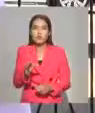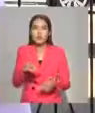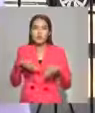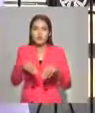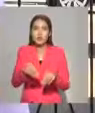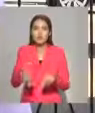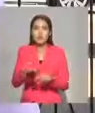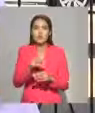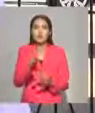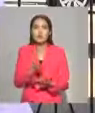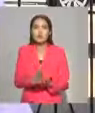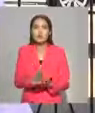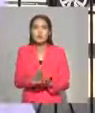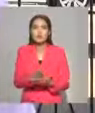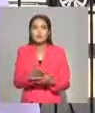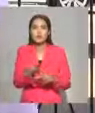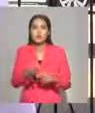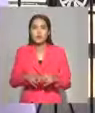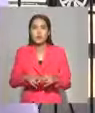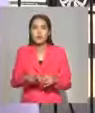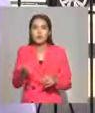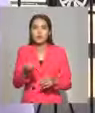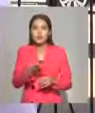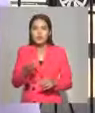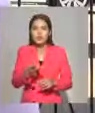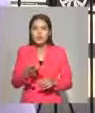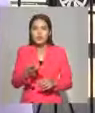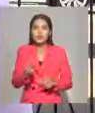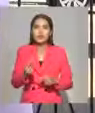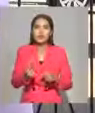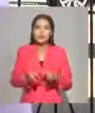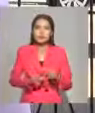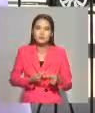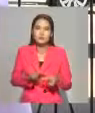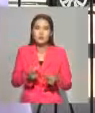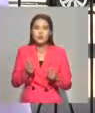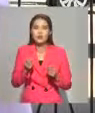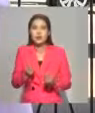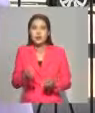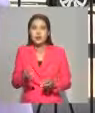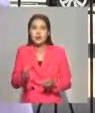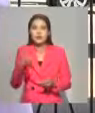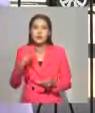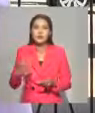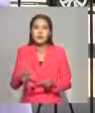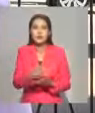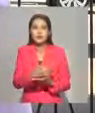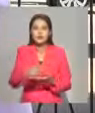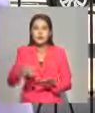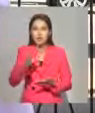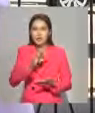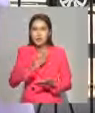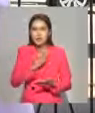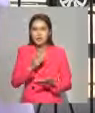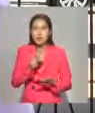бар. Сол көлемнен 800 тонны алма жиналды. Ол дегенде